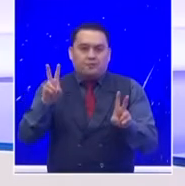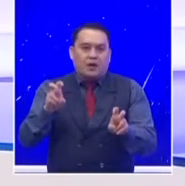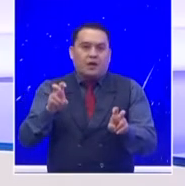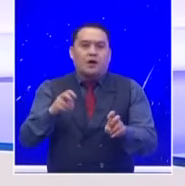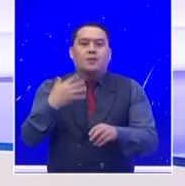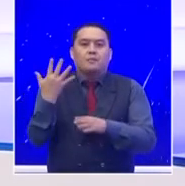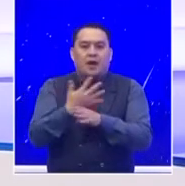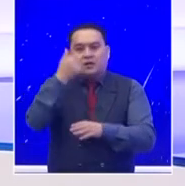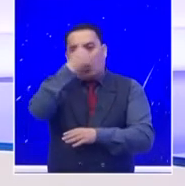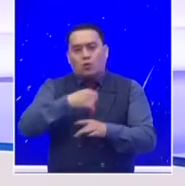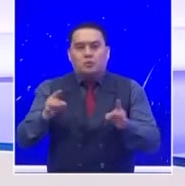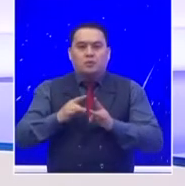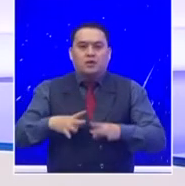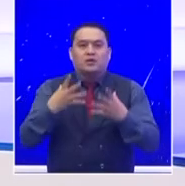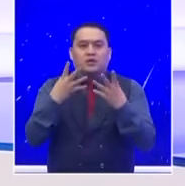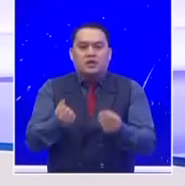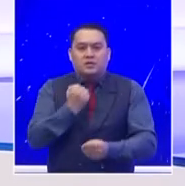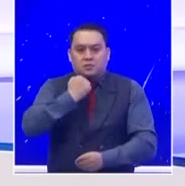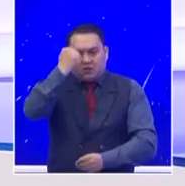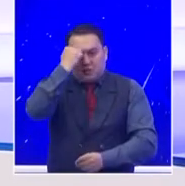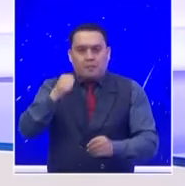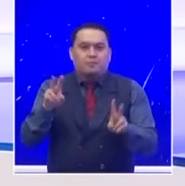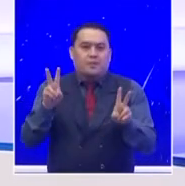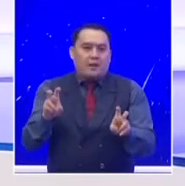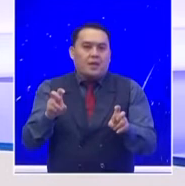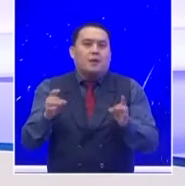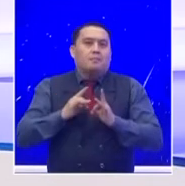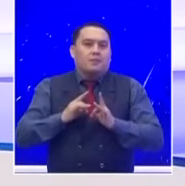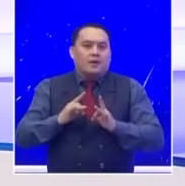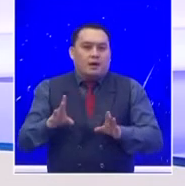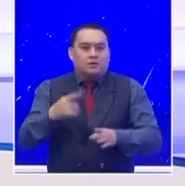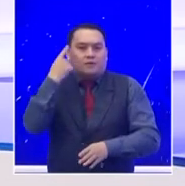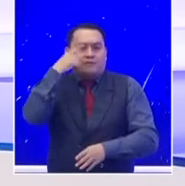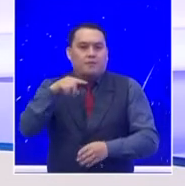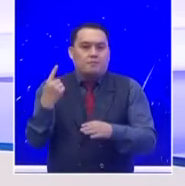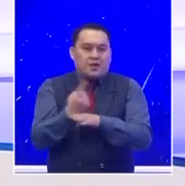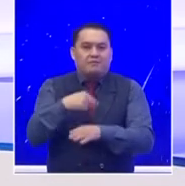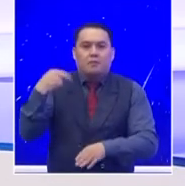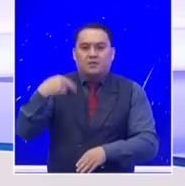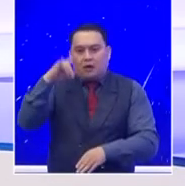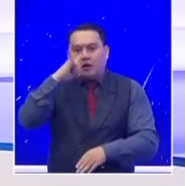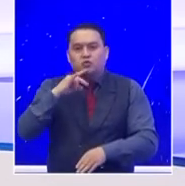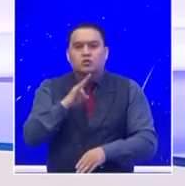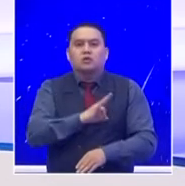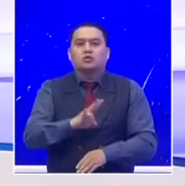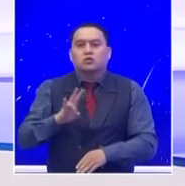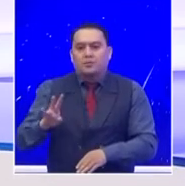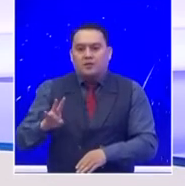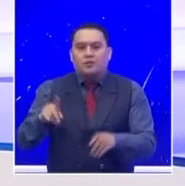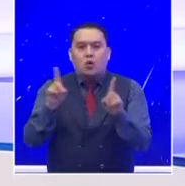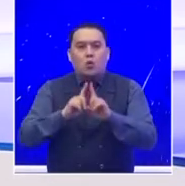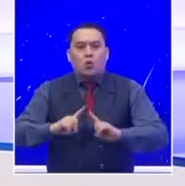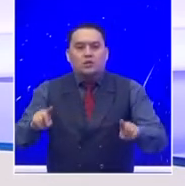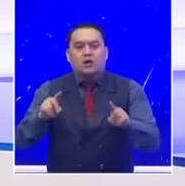вот уже 5-й год отмечается День благодарности. Традиционный праздник появился по инициативе первого президента Казахстана Нурсултана